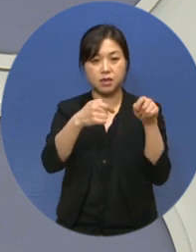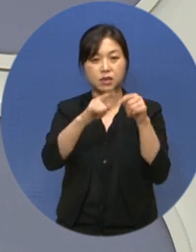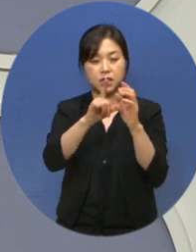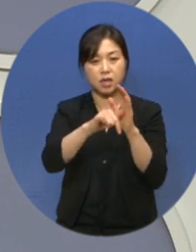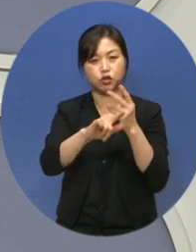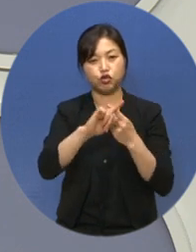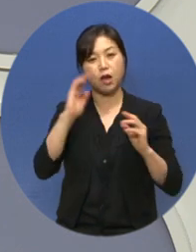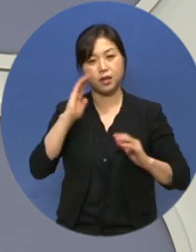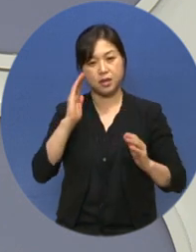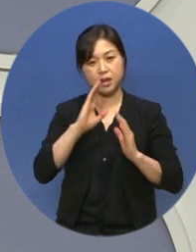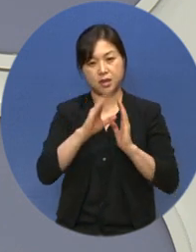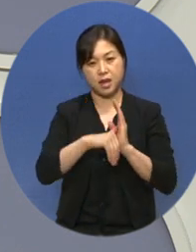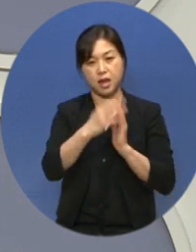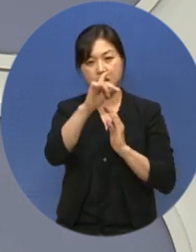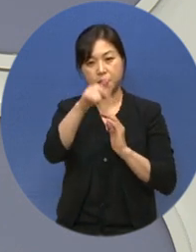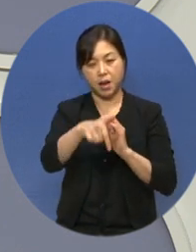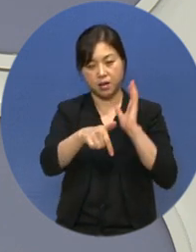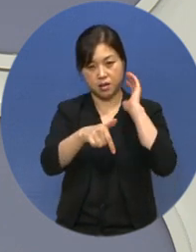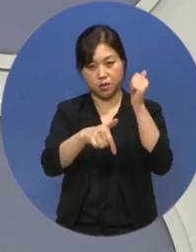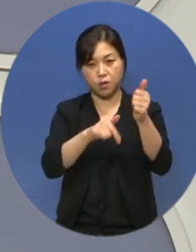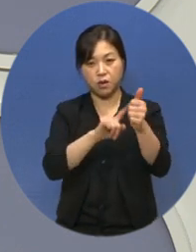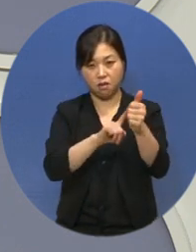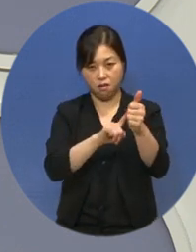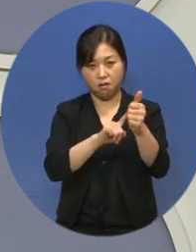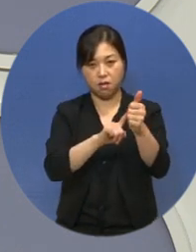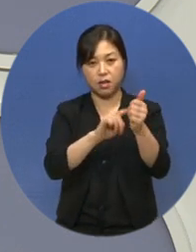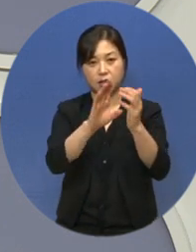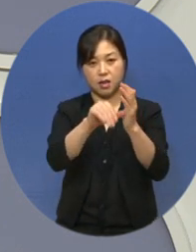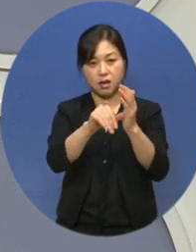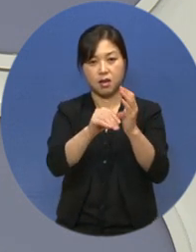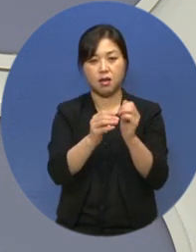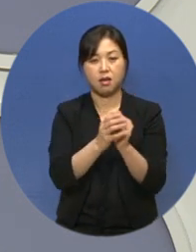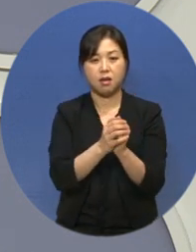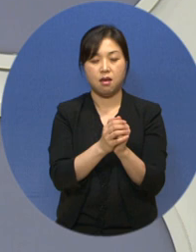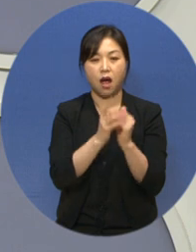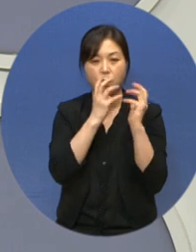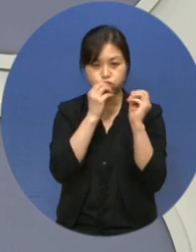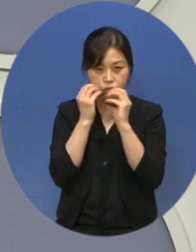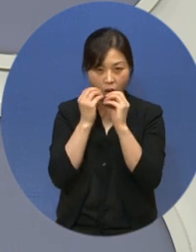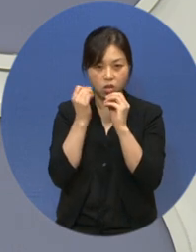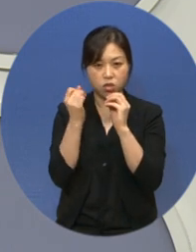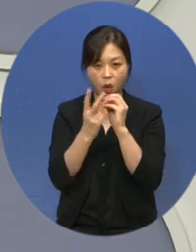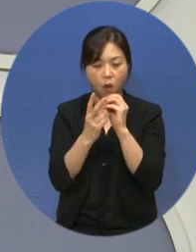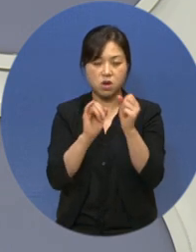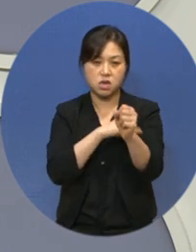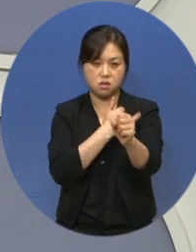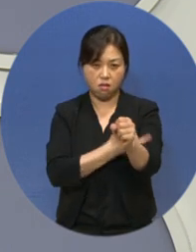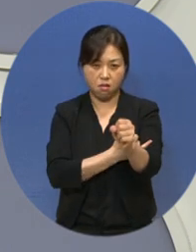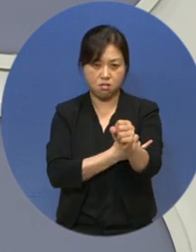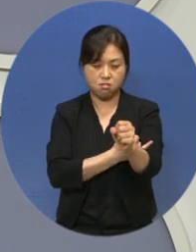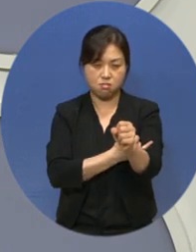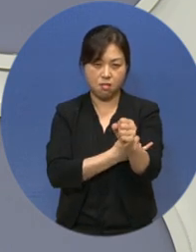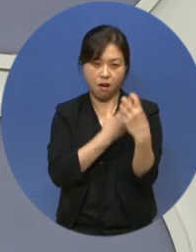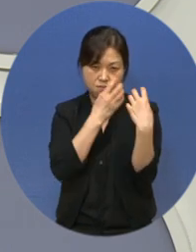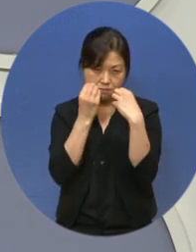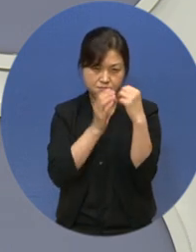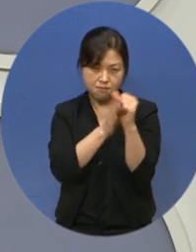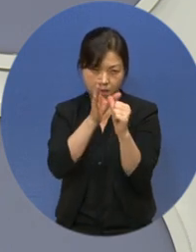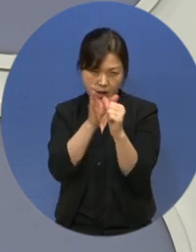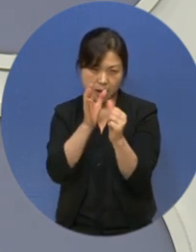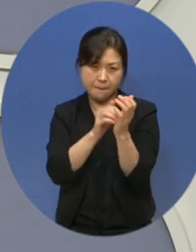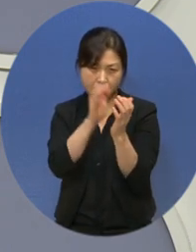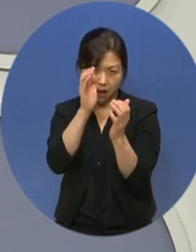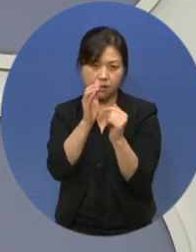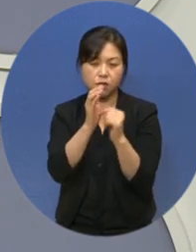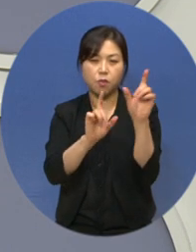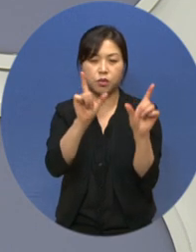그때는 박정희 정권의 대해서 남들은 무도 함이 라든지 이런 그 인권 유린이 라던가 그런건 들면서